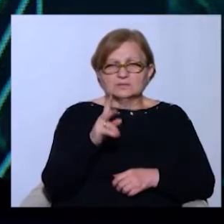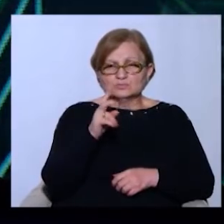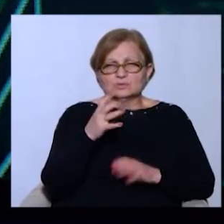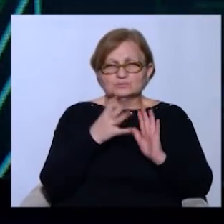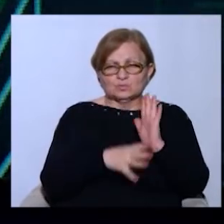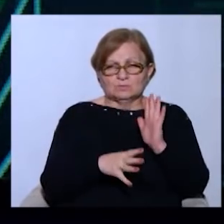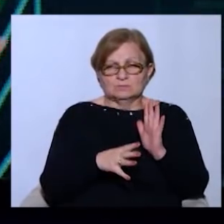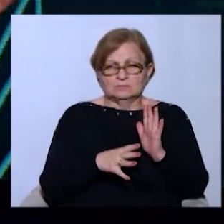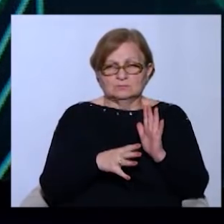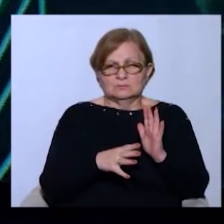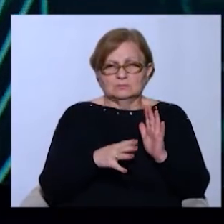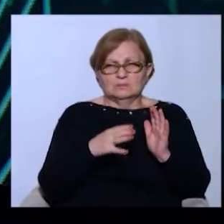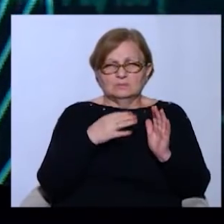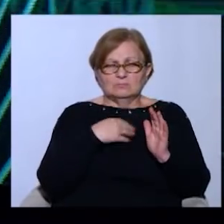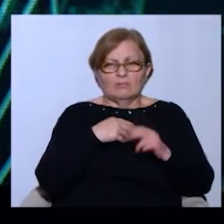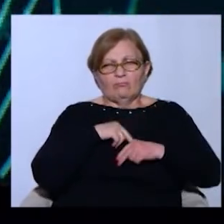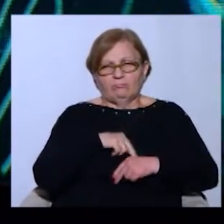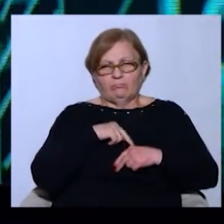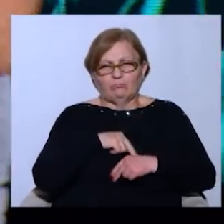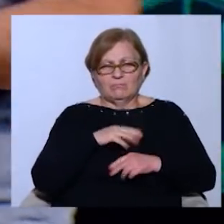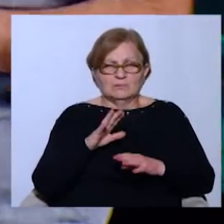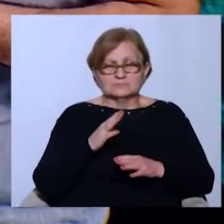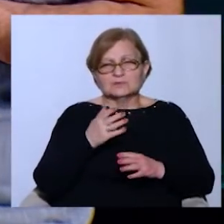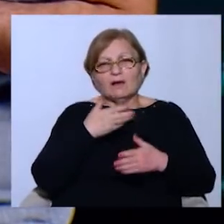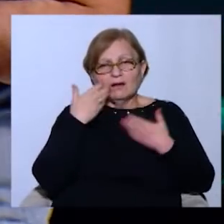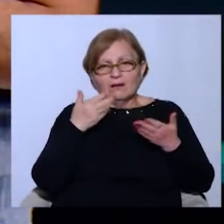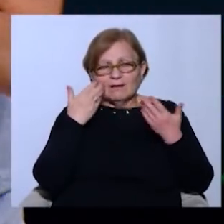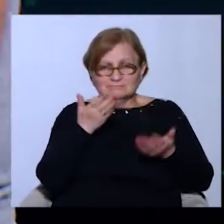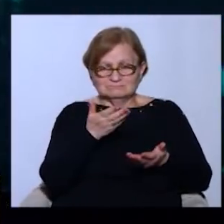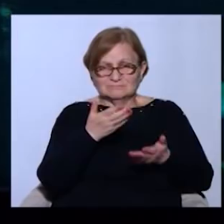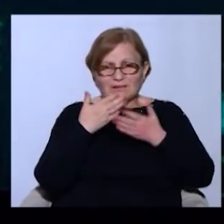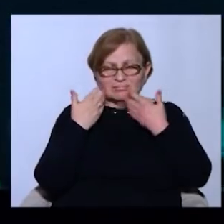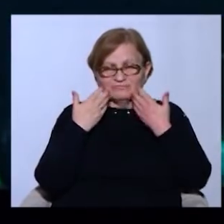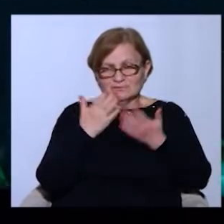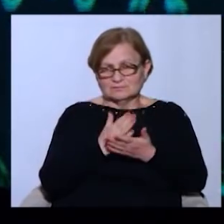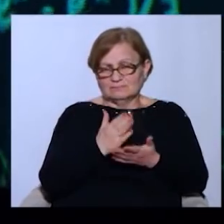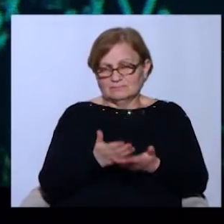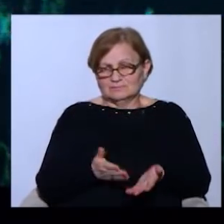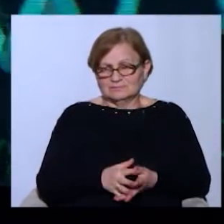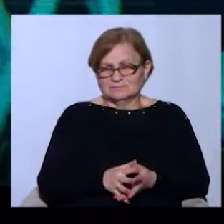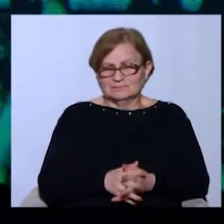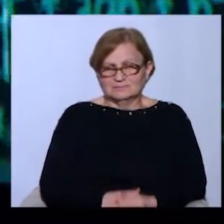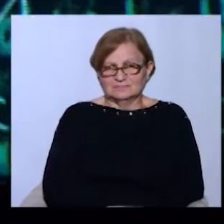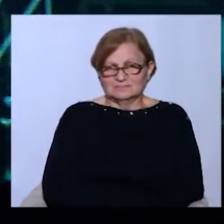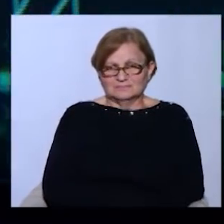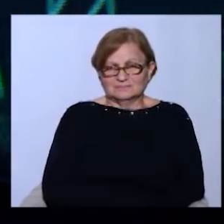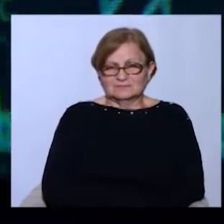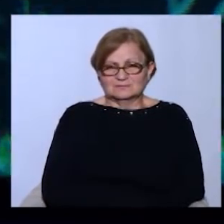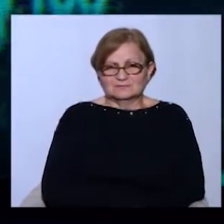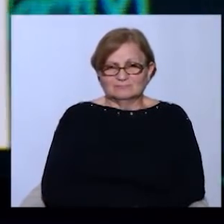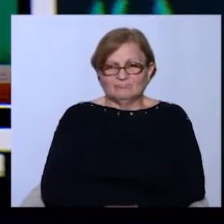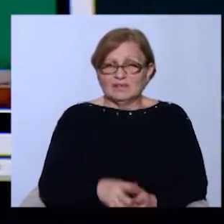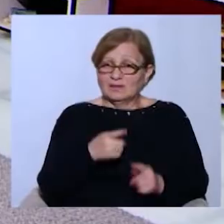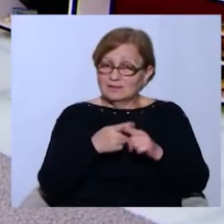1290. არ დამჭირდა ქვეშმიწერა, ზეპირათაც ძალიან ადვილად შევძელი. კარგით. ესეც